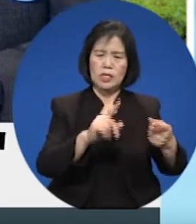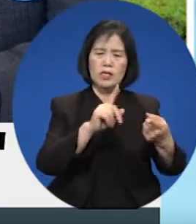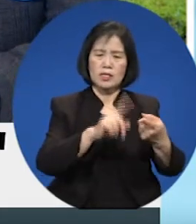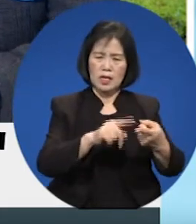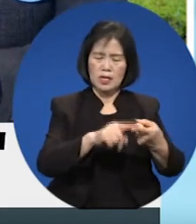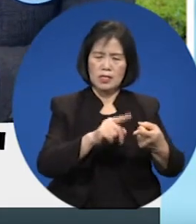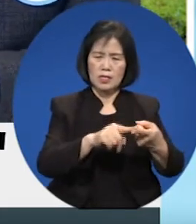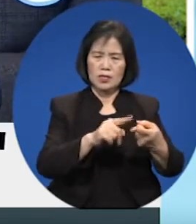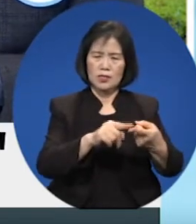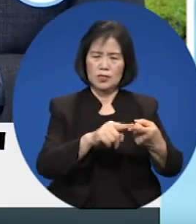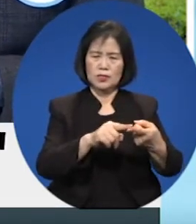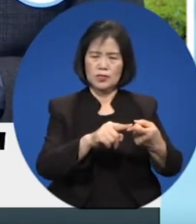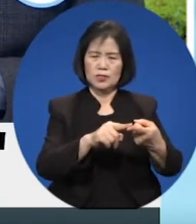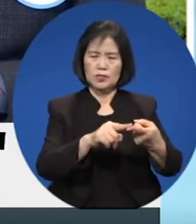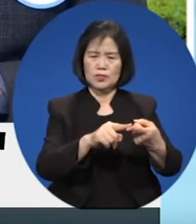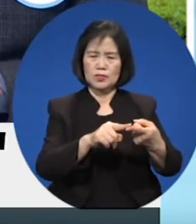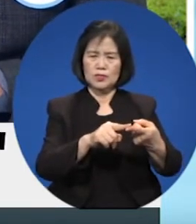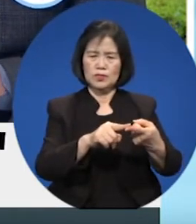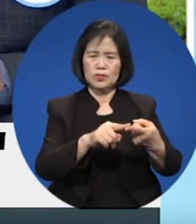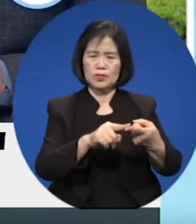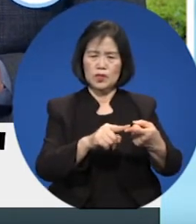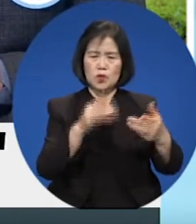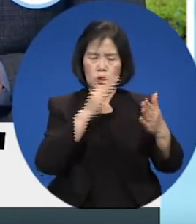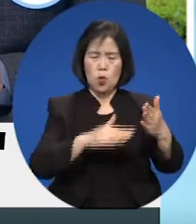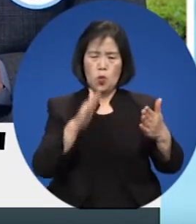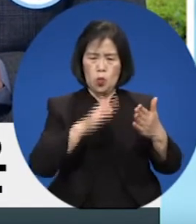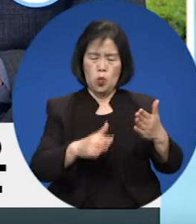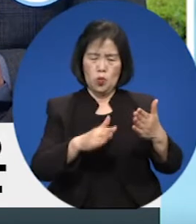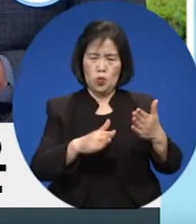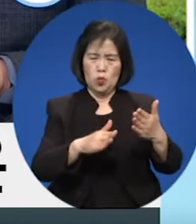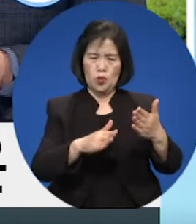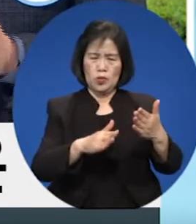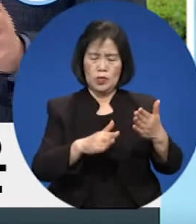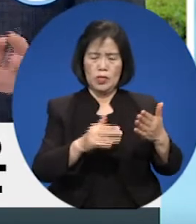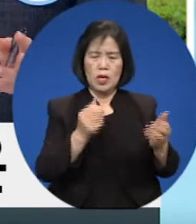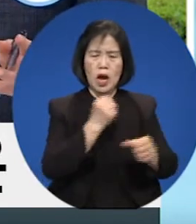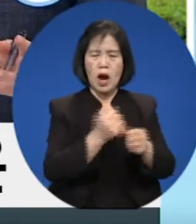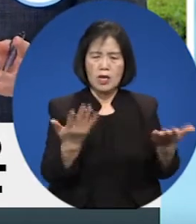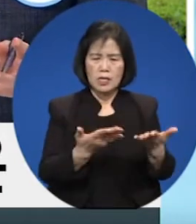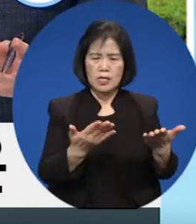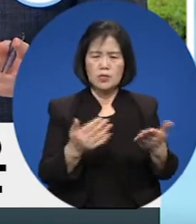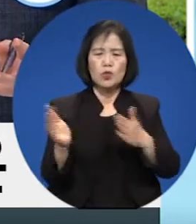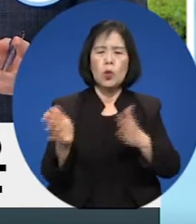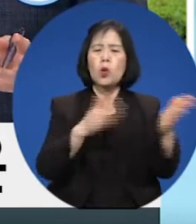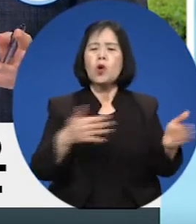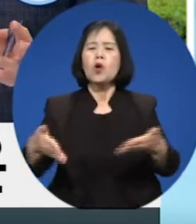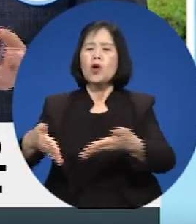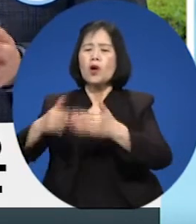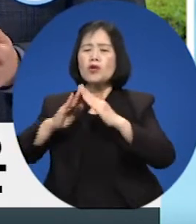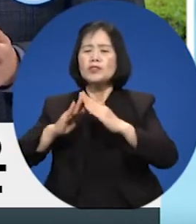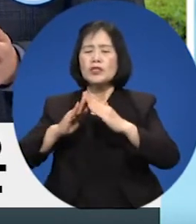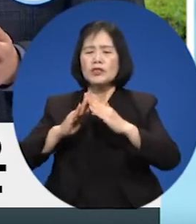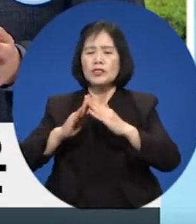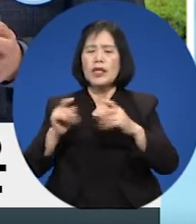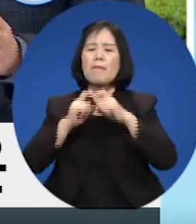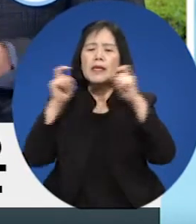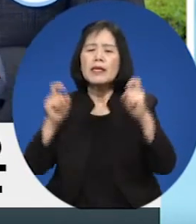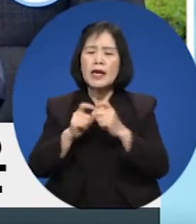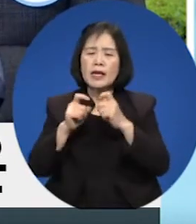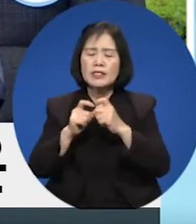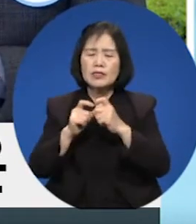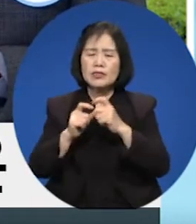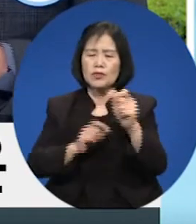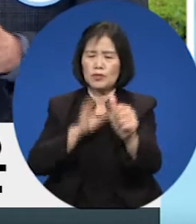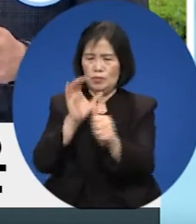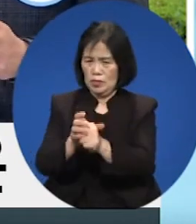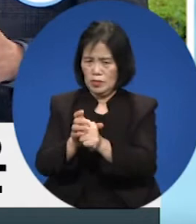어떤 어 뭐 공공 의 영향이다 그렇지만 건설 부분은 민간의 영역으로 이제 돌릴